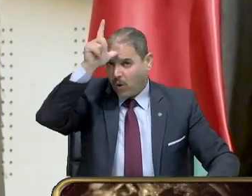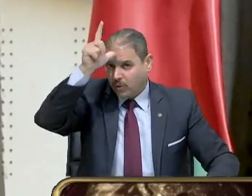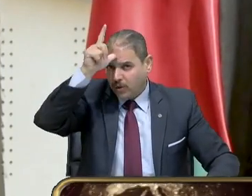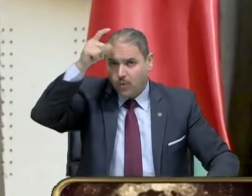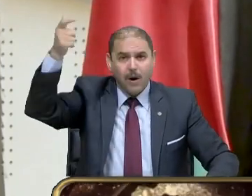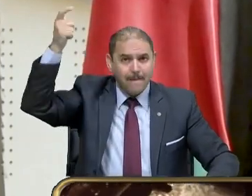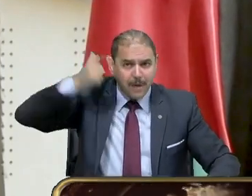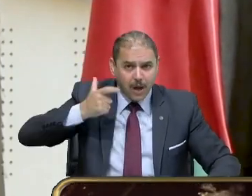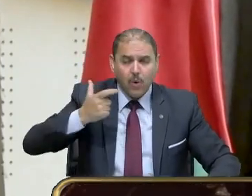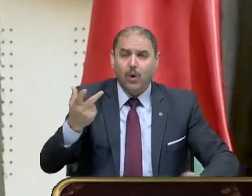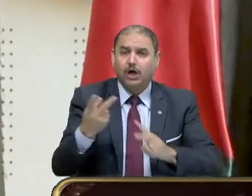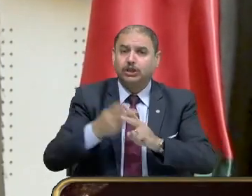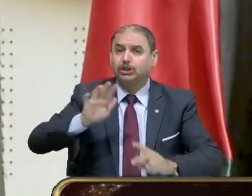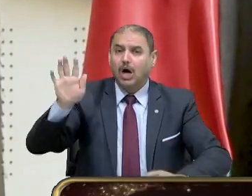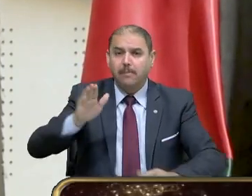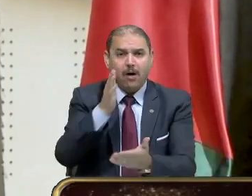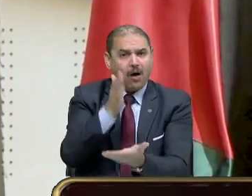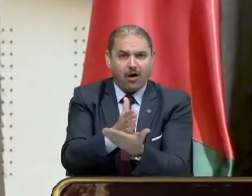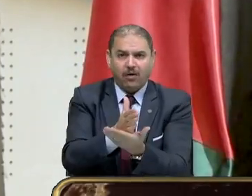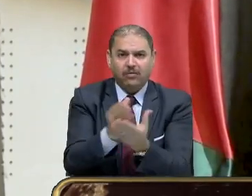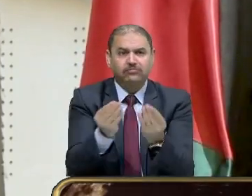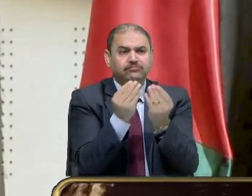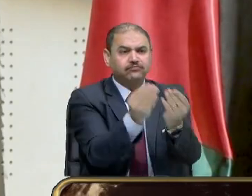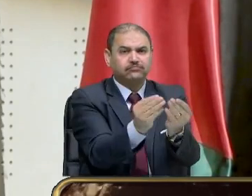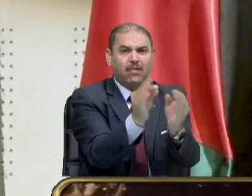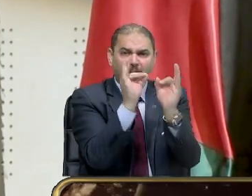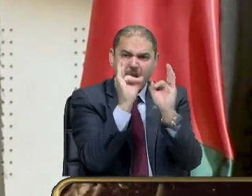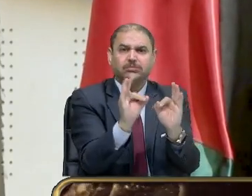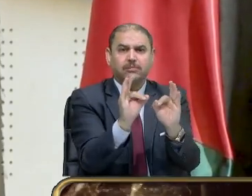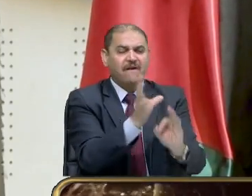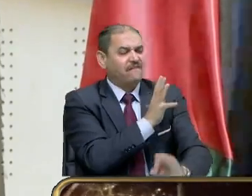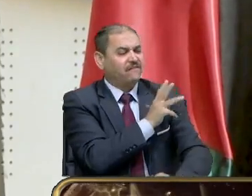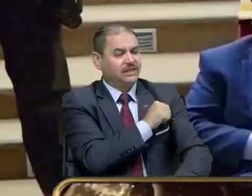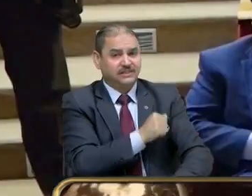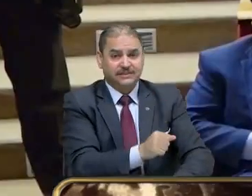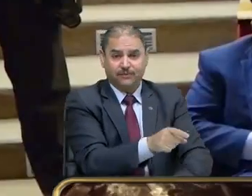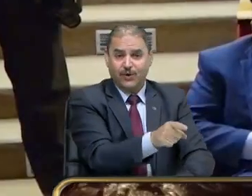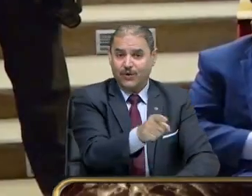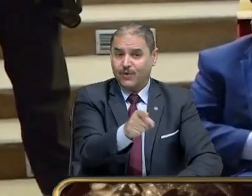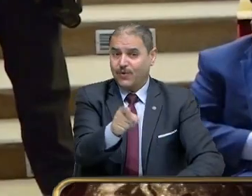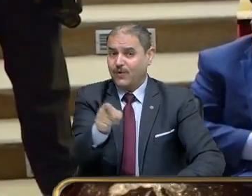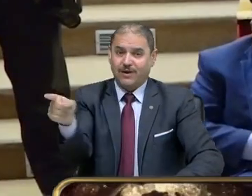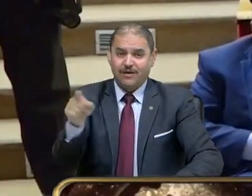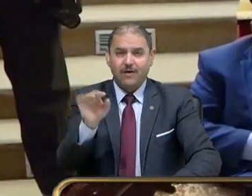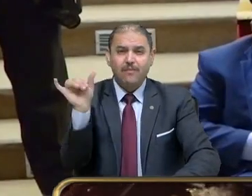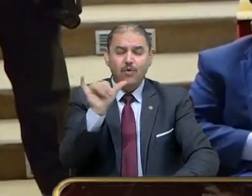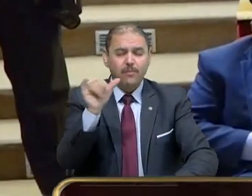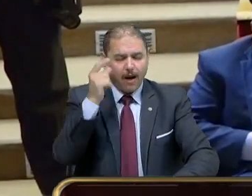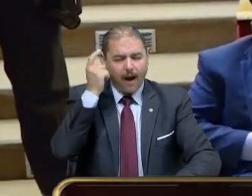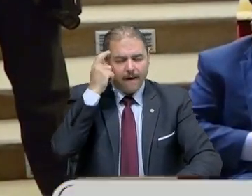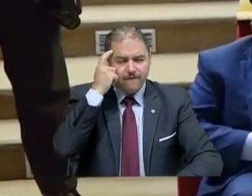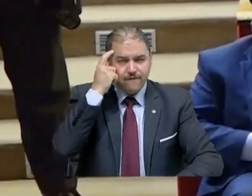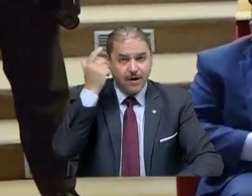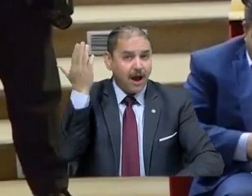الحقوق الفلسطينية. وعلينا اليوم إدراك أهمية حديث جلالة الملك عبد الله الثاني حين شدد